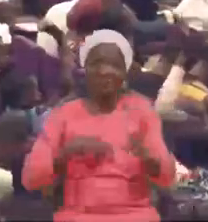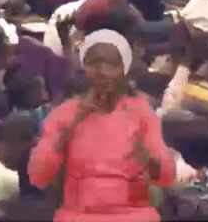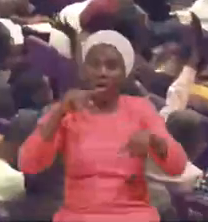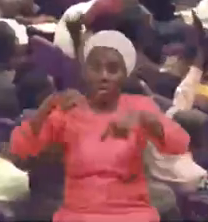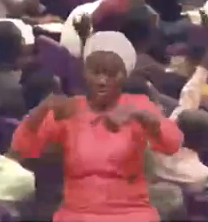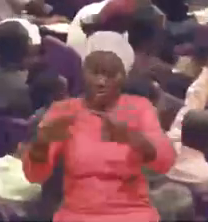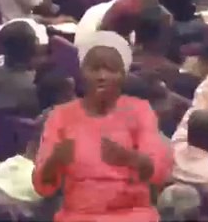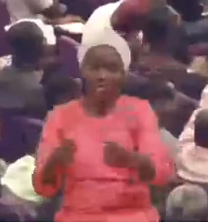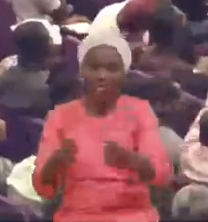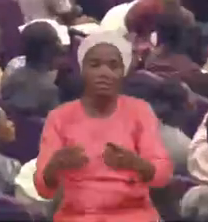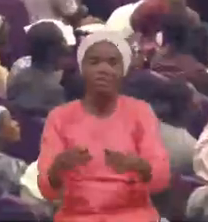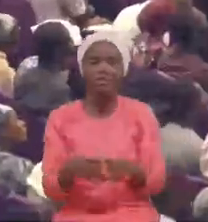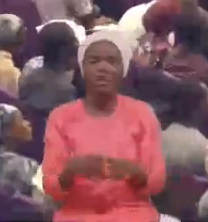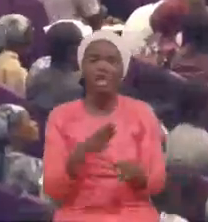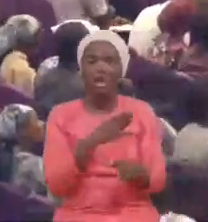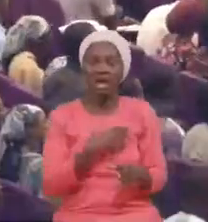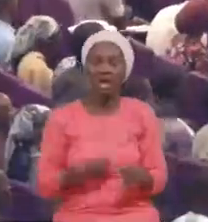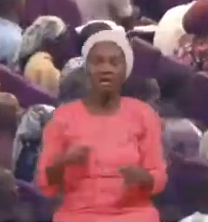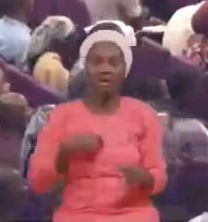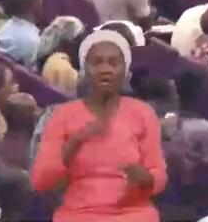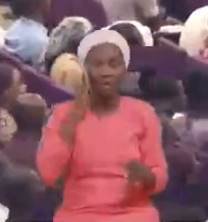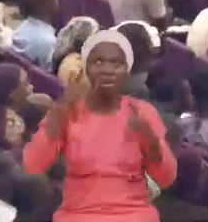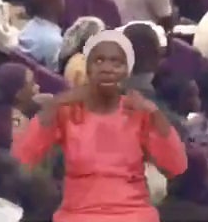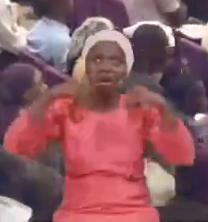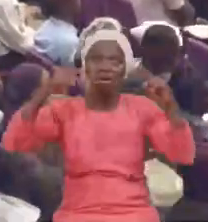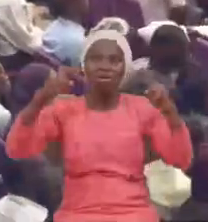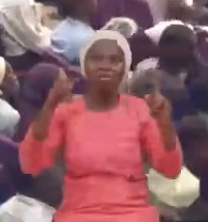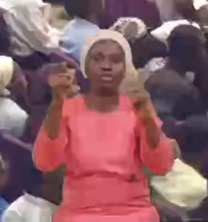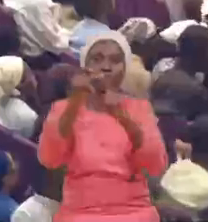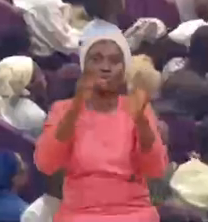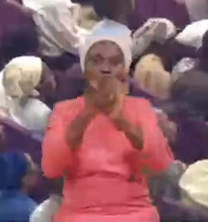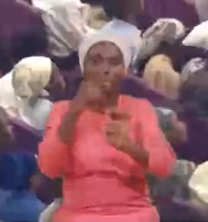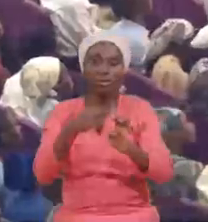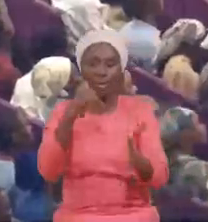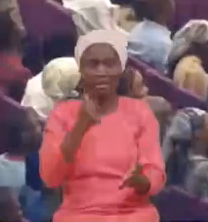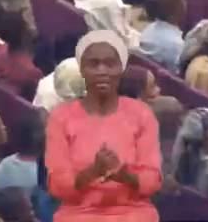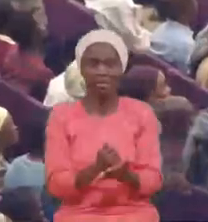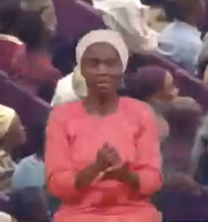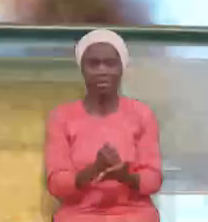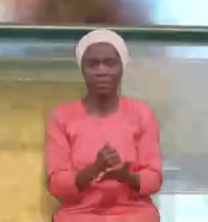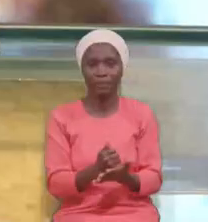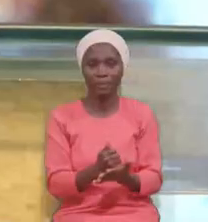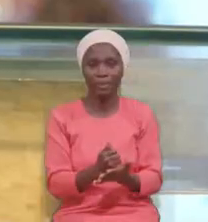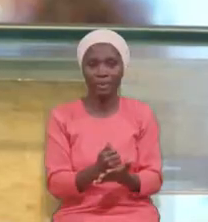allons aller. Et nous allons sonner, déclarer l'affaire partout au nom de Jésus-Christ.